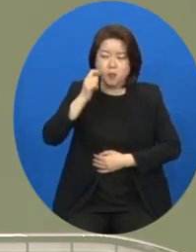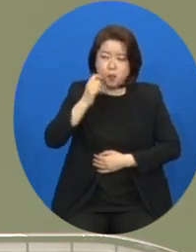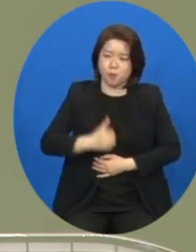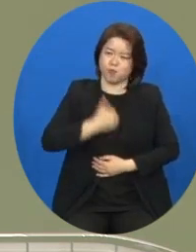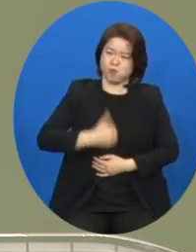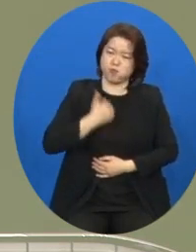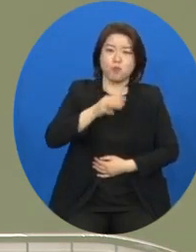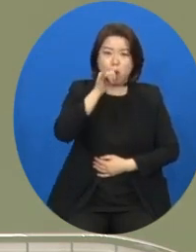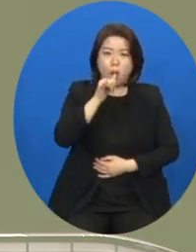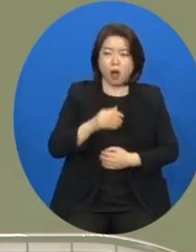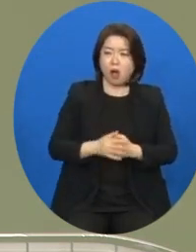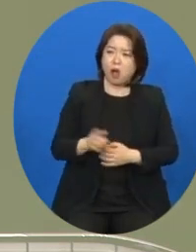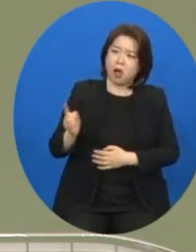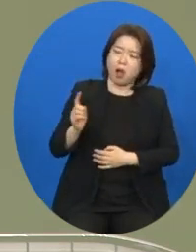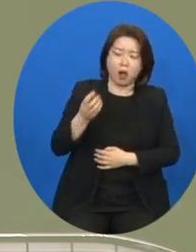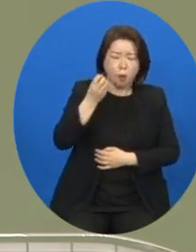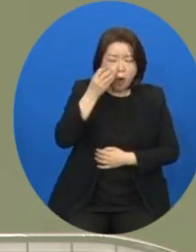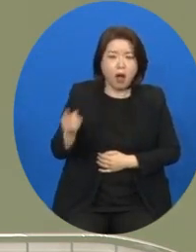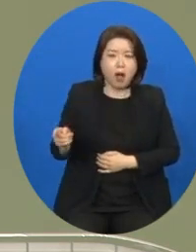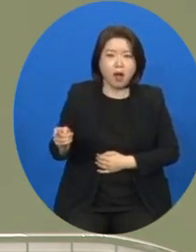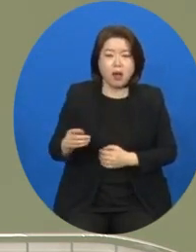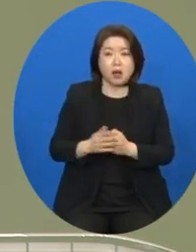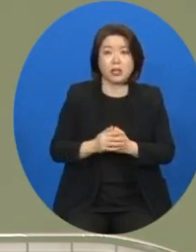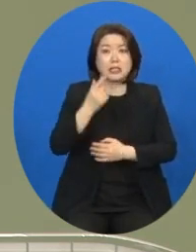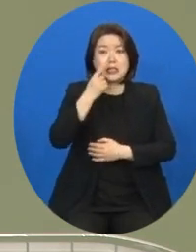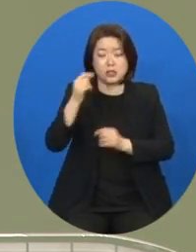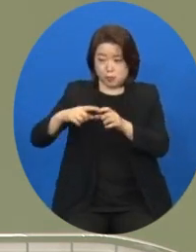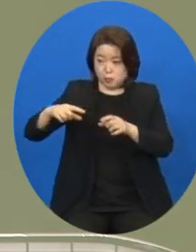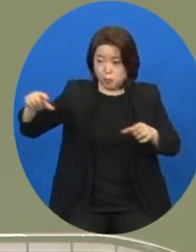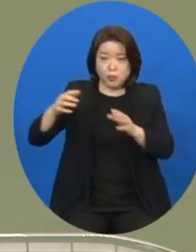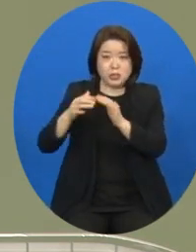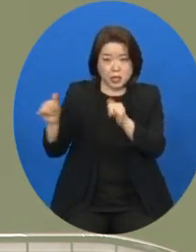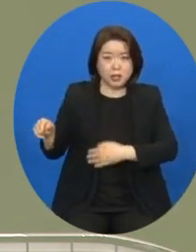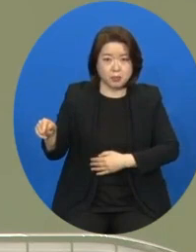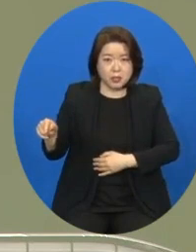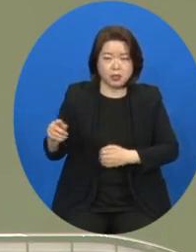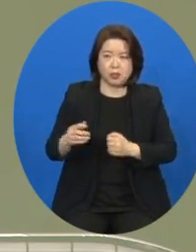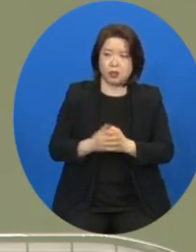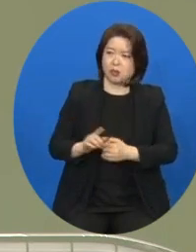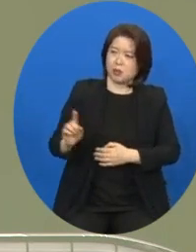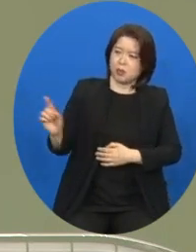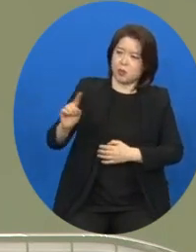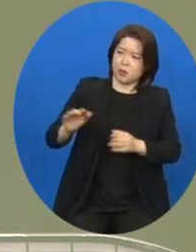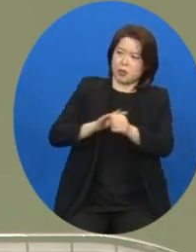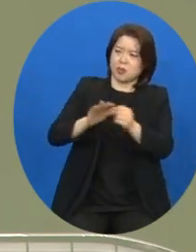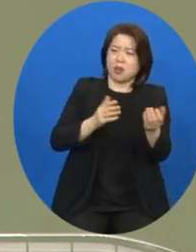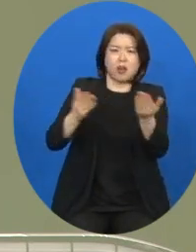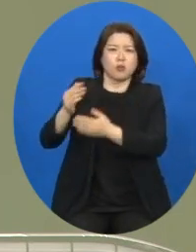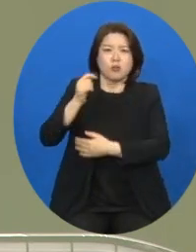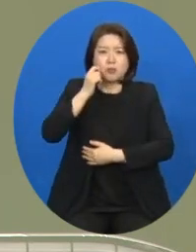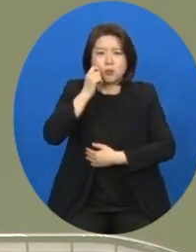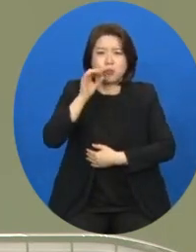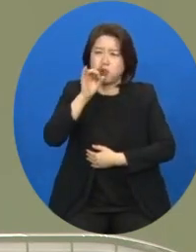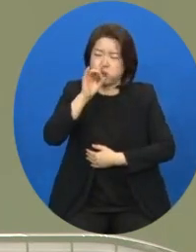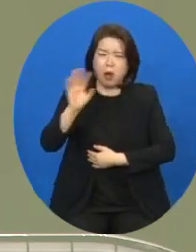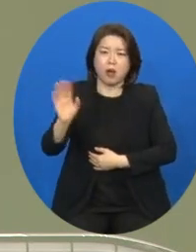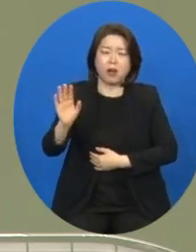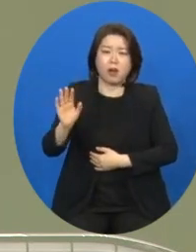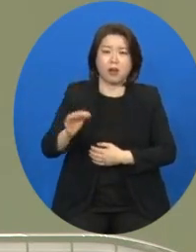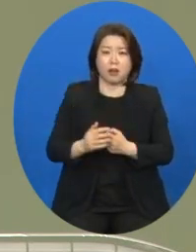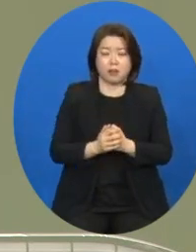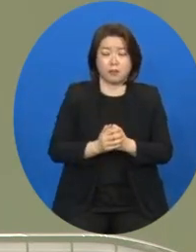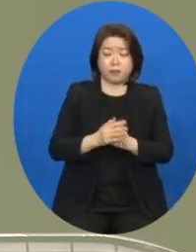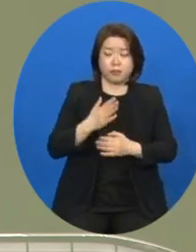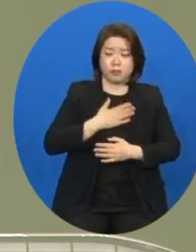있나 말이에요. 일본 사람들이 도무지 사랑이 안 되는 겁니다. 그